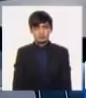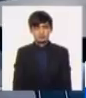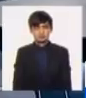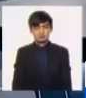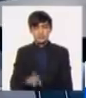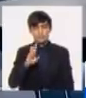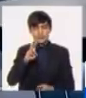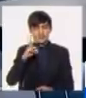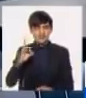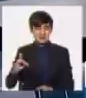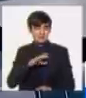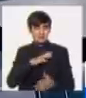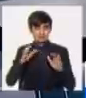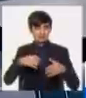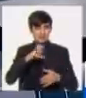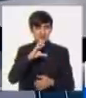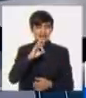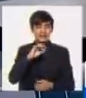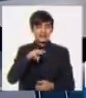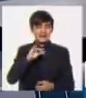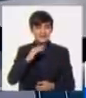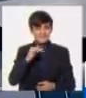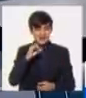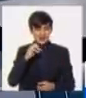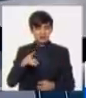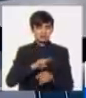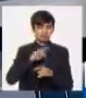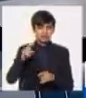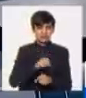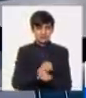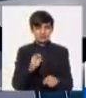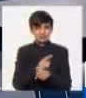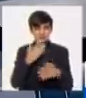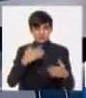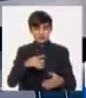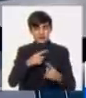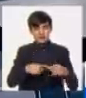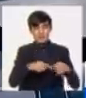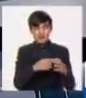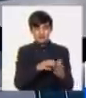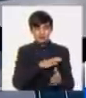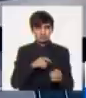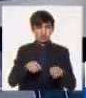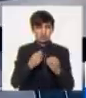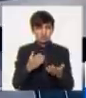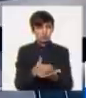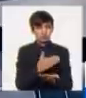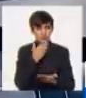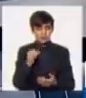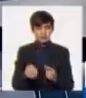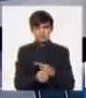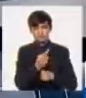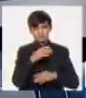У БК «Эйр» отозвали сертификаты эксплуатанта и летной годности. Причиной стало то, что авиакомпания не устранила нарушения,